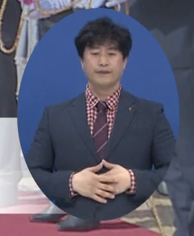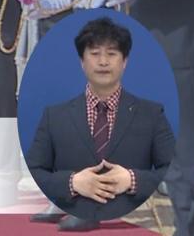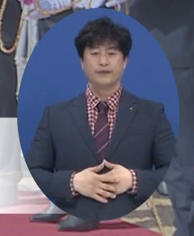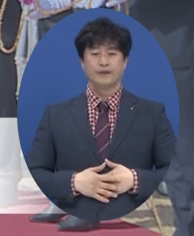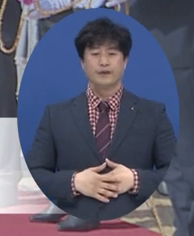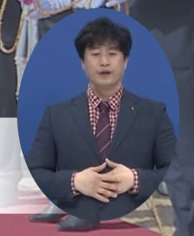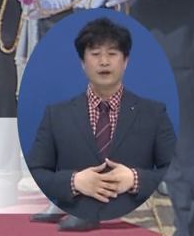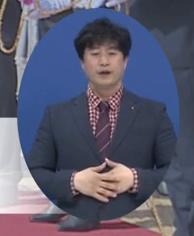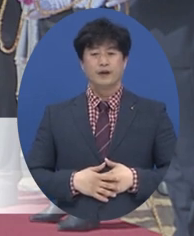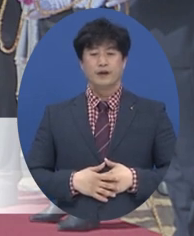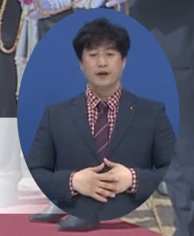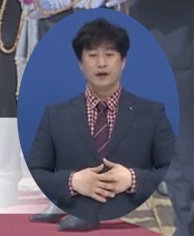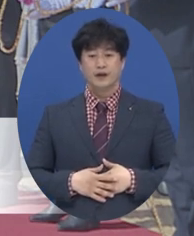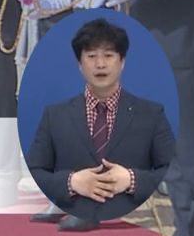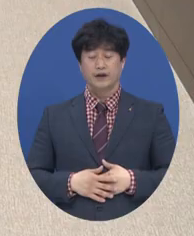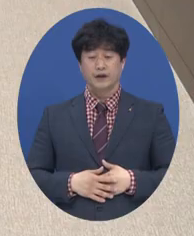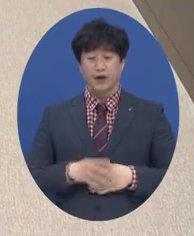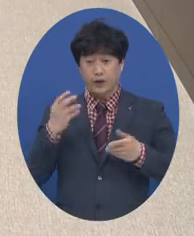기자의 보돕니다